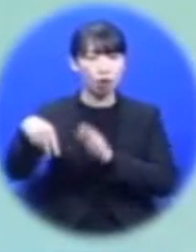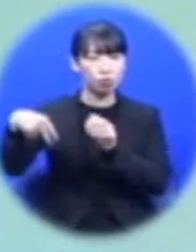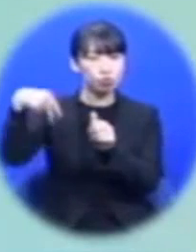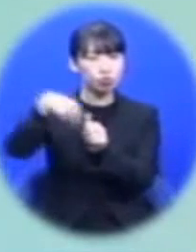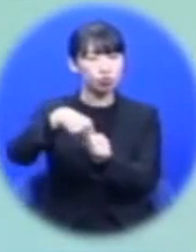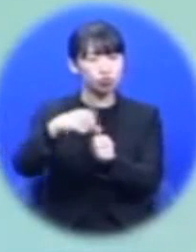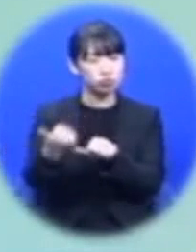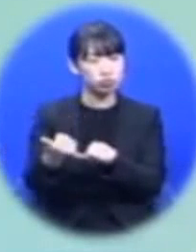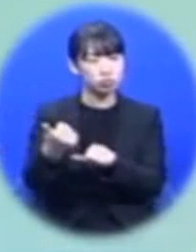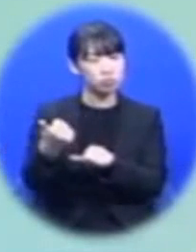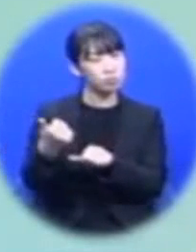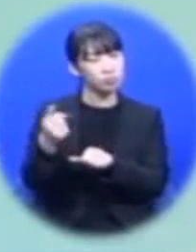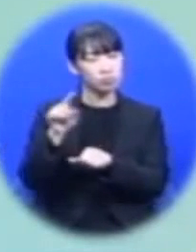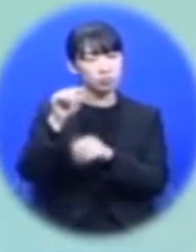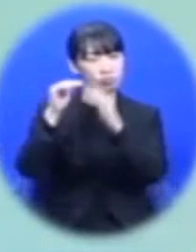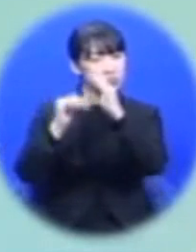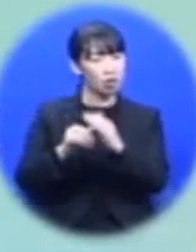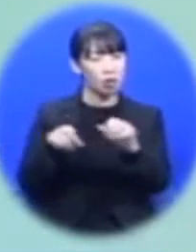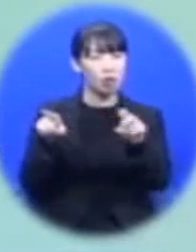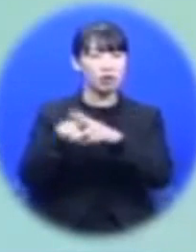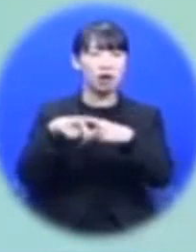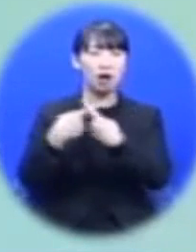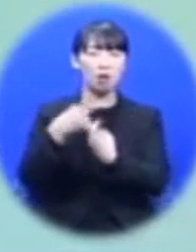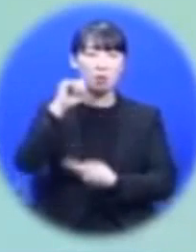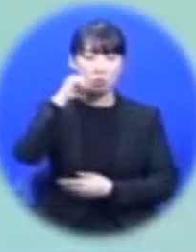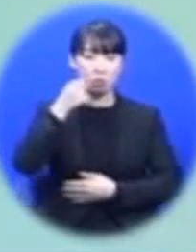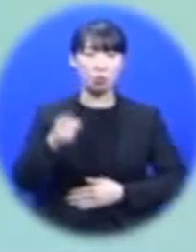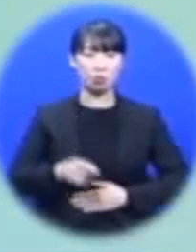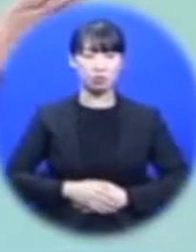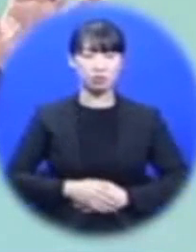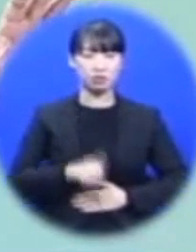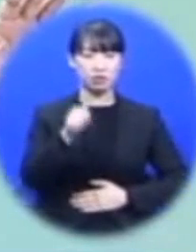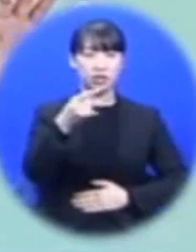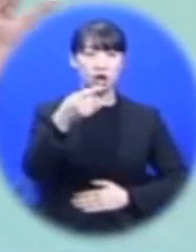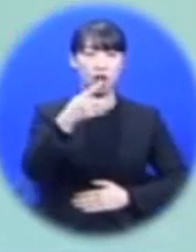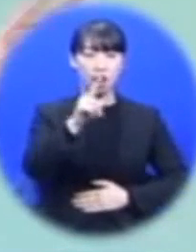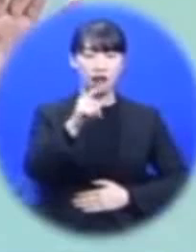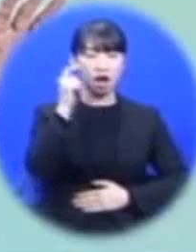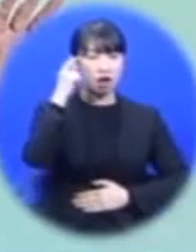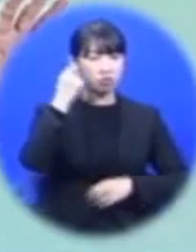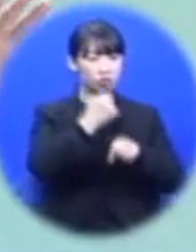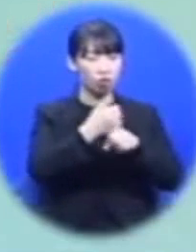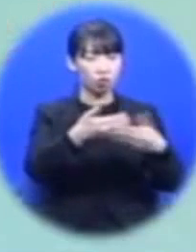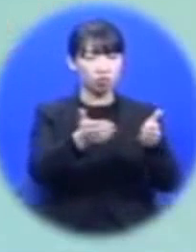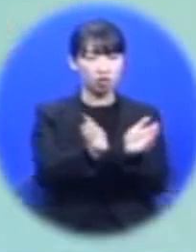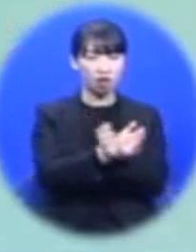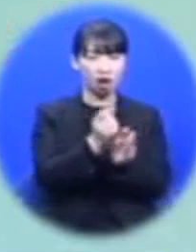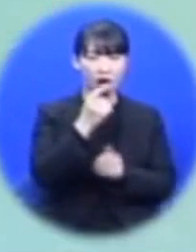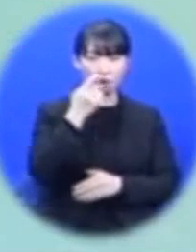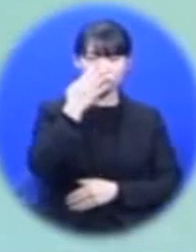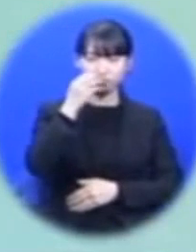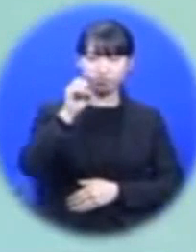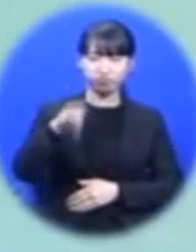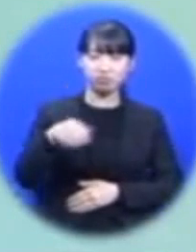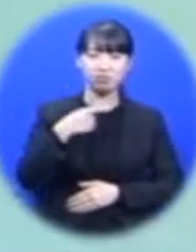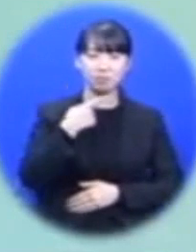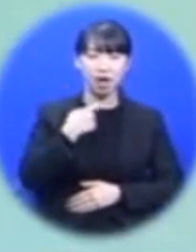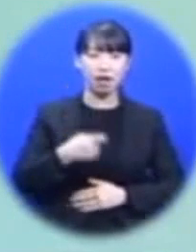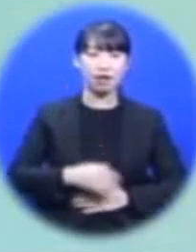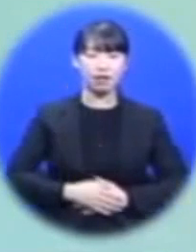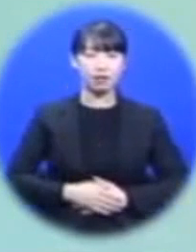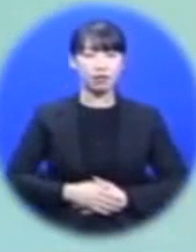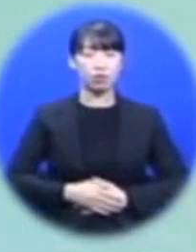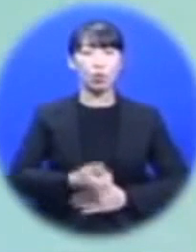철학자들은 예수 그리스도를 고백하는 사람들은 아주 무시했어요 어리석은 사람 로마